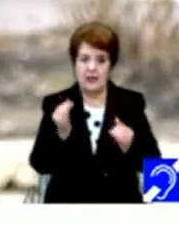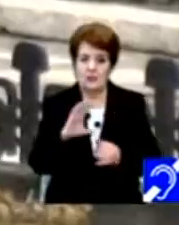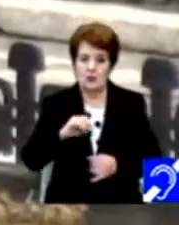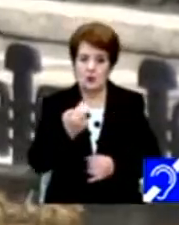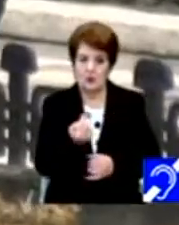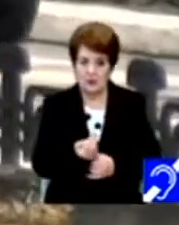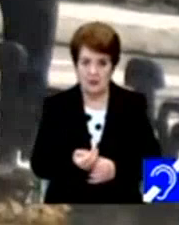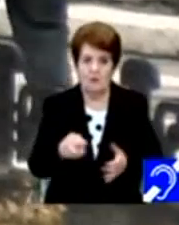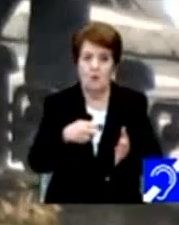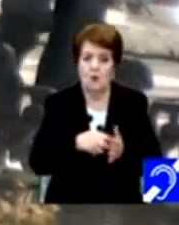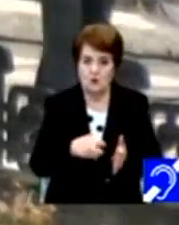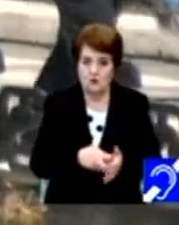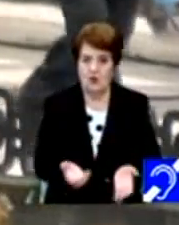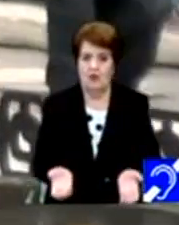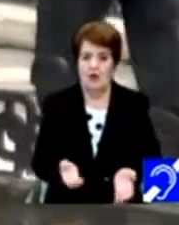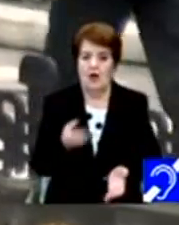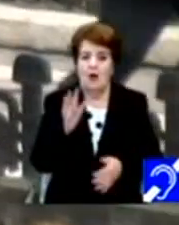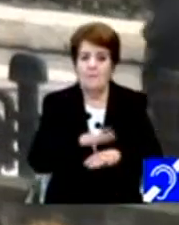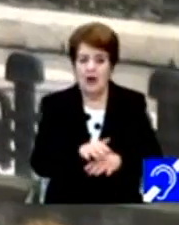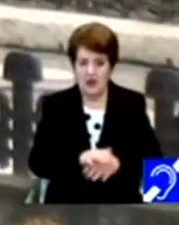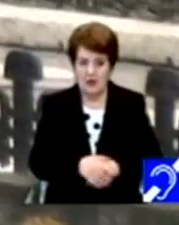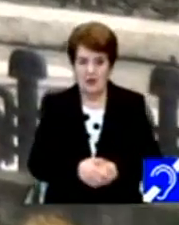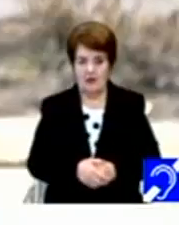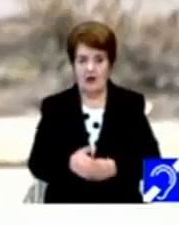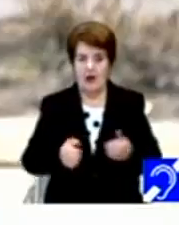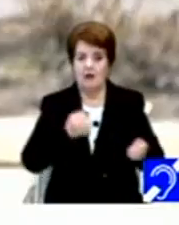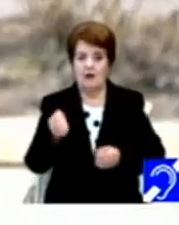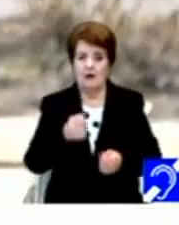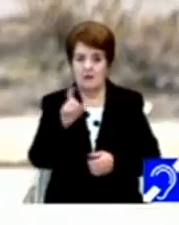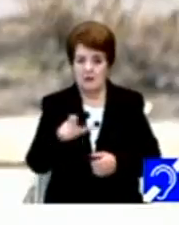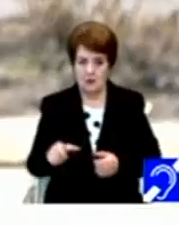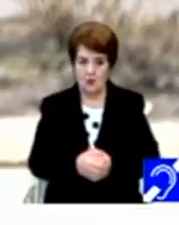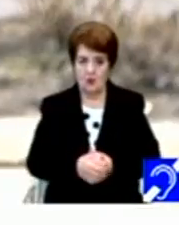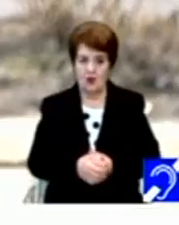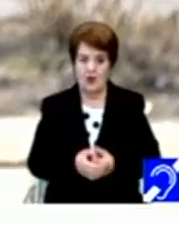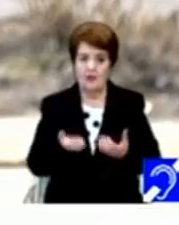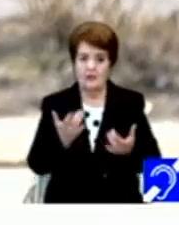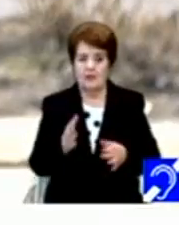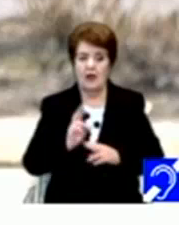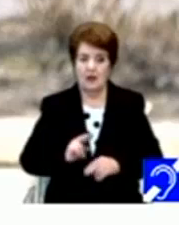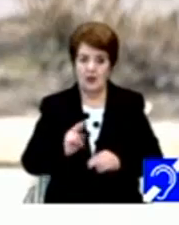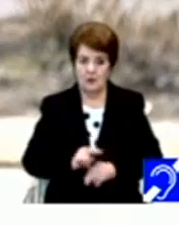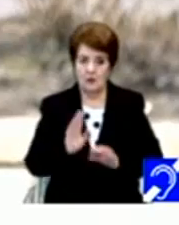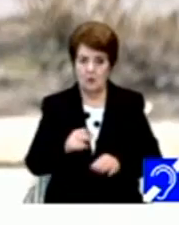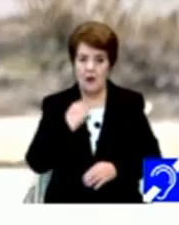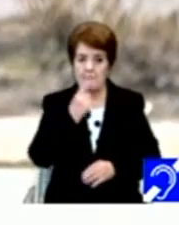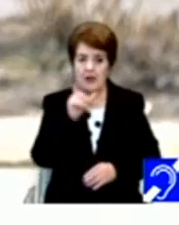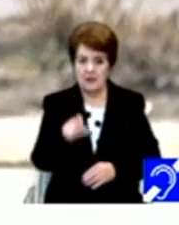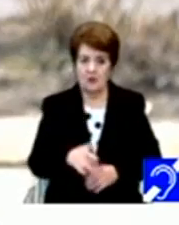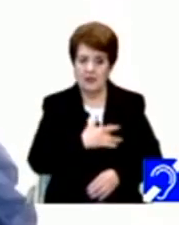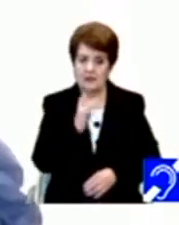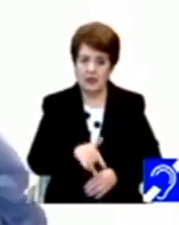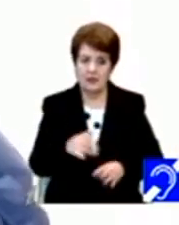social, cum ar fi poșta, banca, angajatorii să atragă la serviciu numai personalul care este